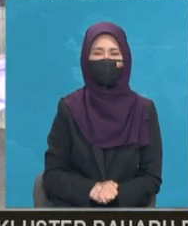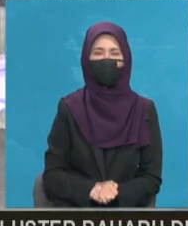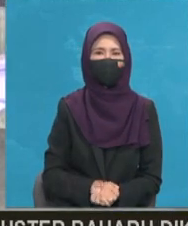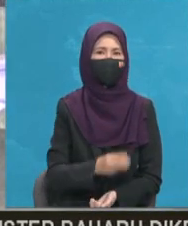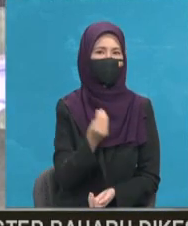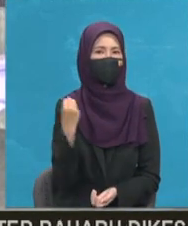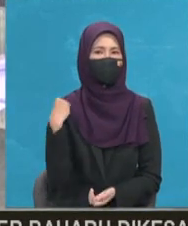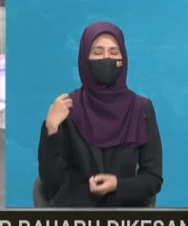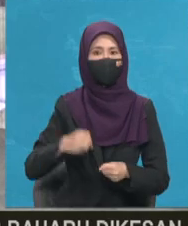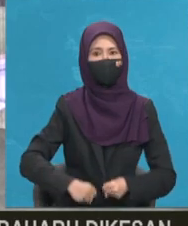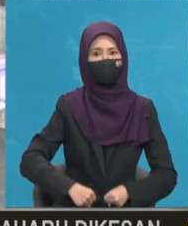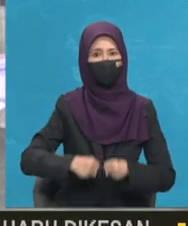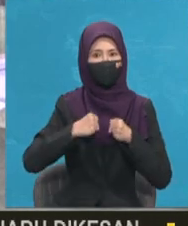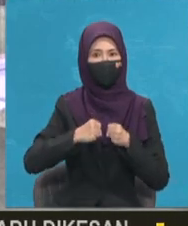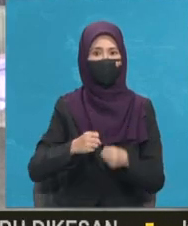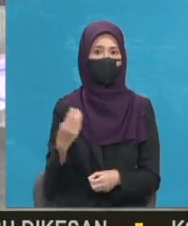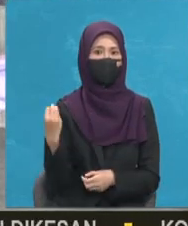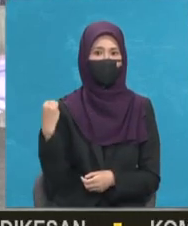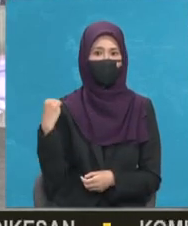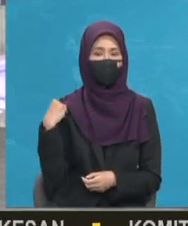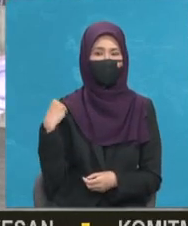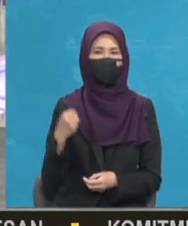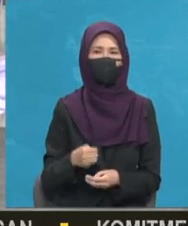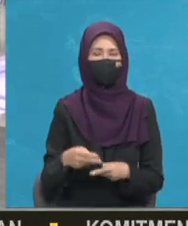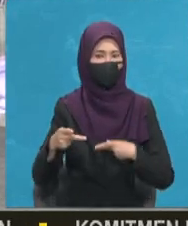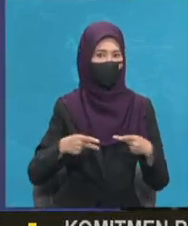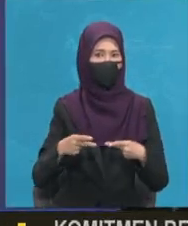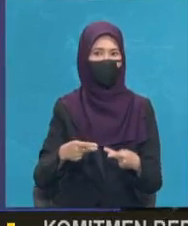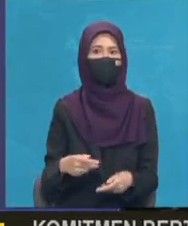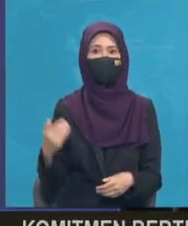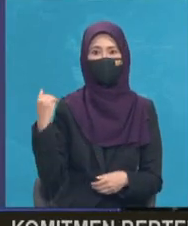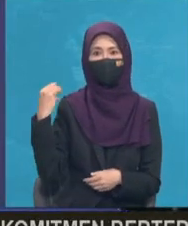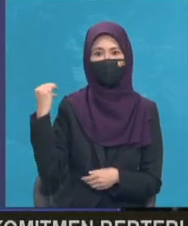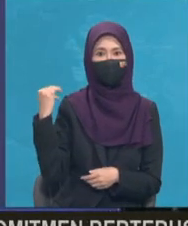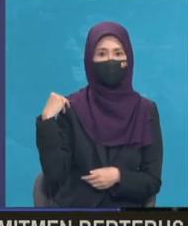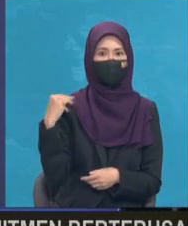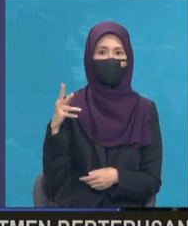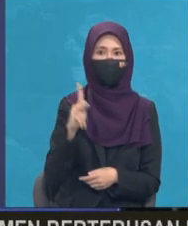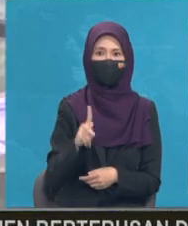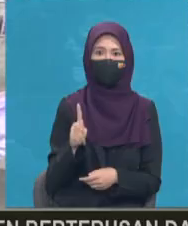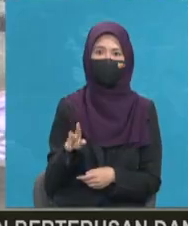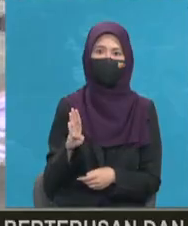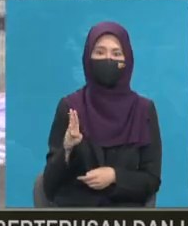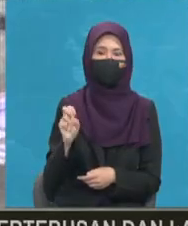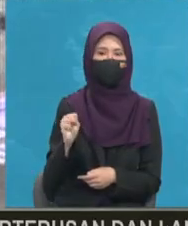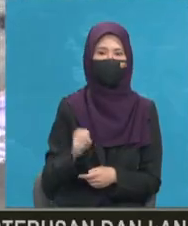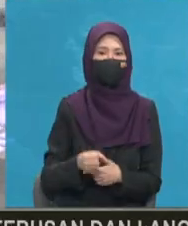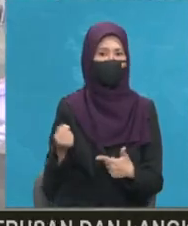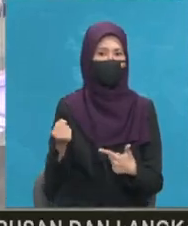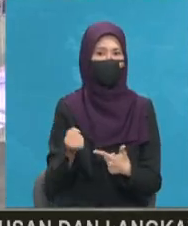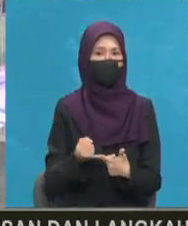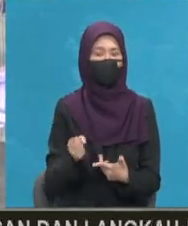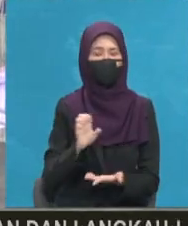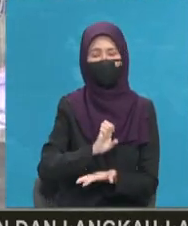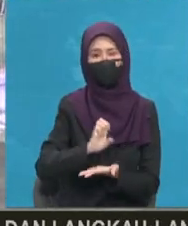Kesehatan menteri pengangkutan dan infokomunikasi menteri kebudayaan three dan sopan timbalan Menteri Keuangan dan ekonomi